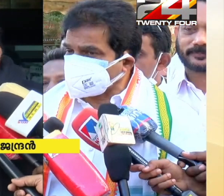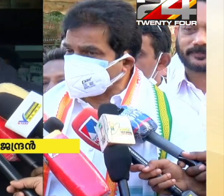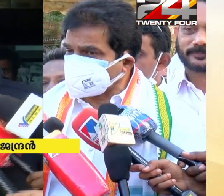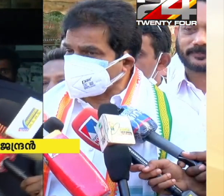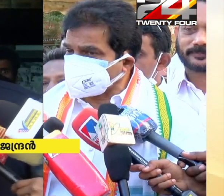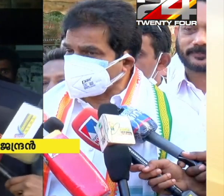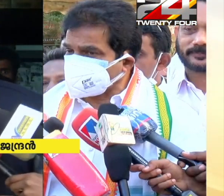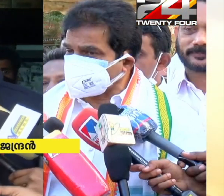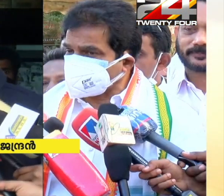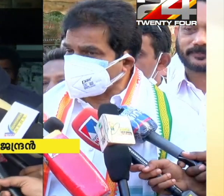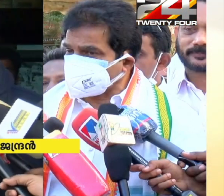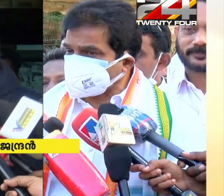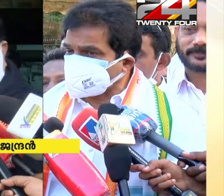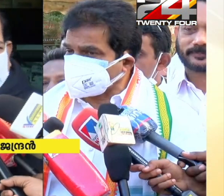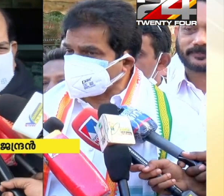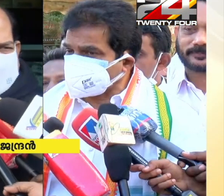പറഞ്ഞത്.